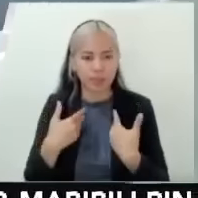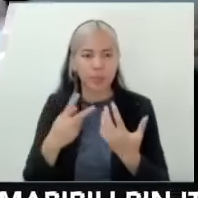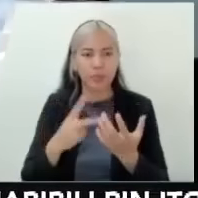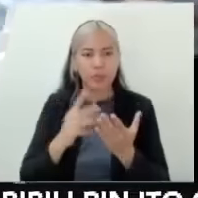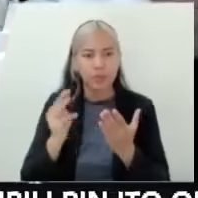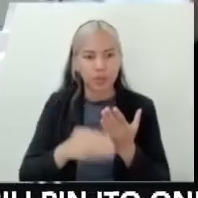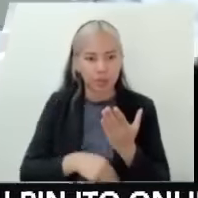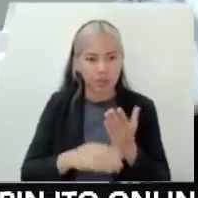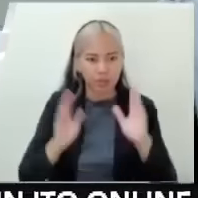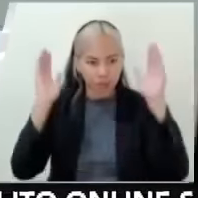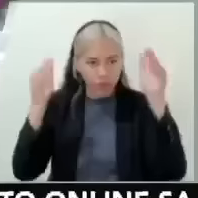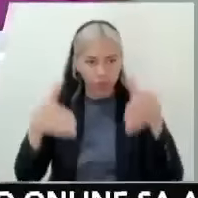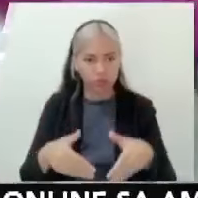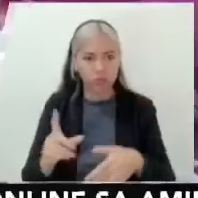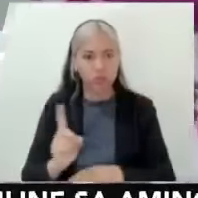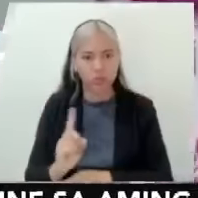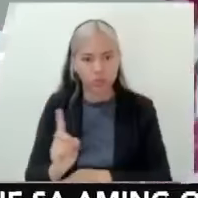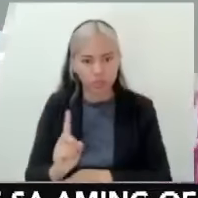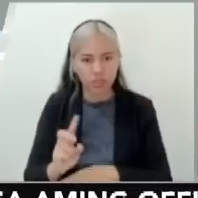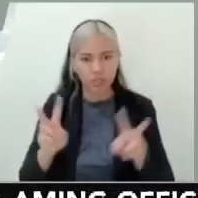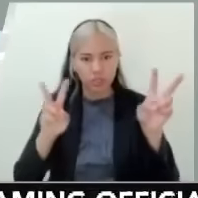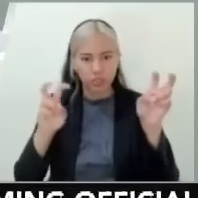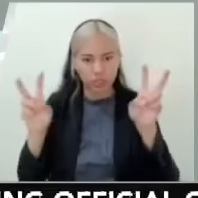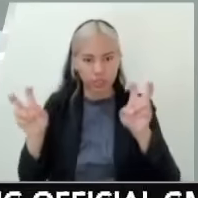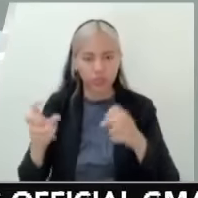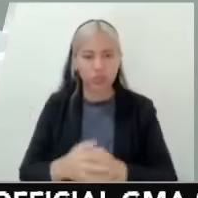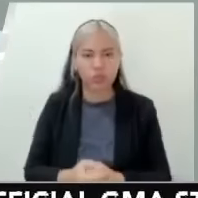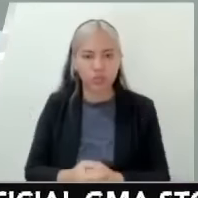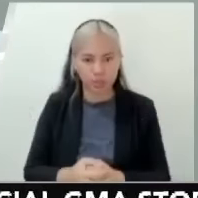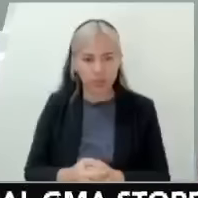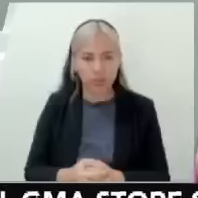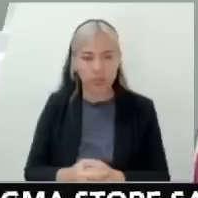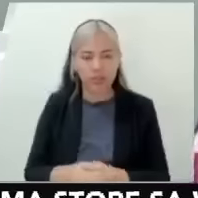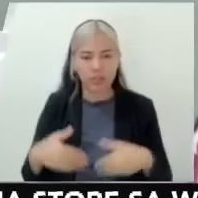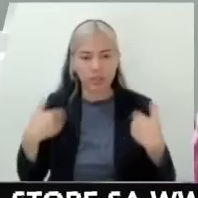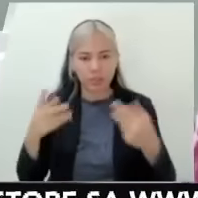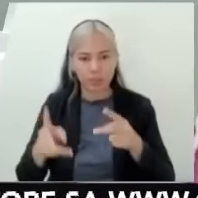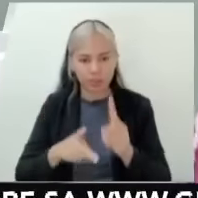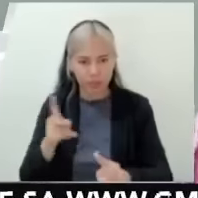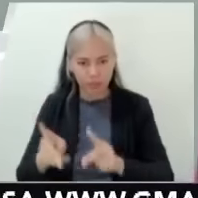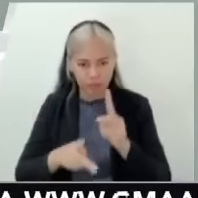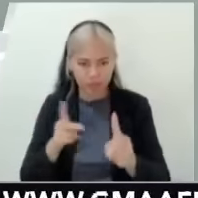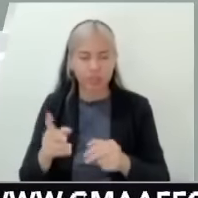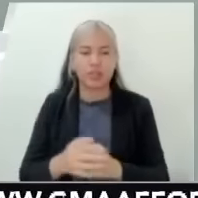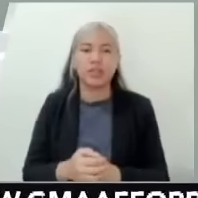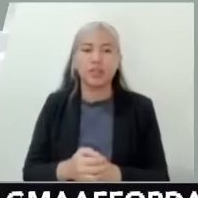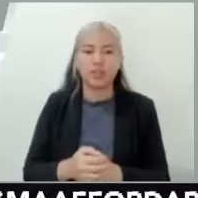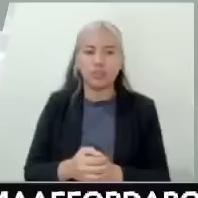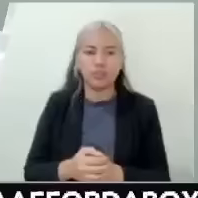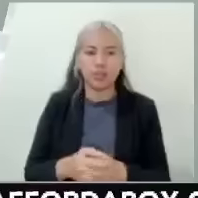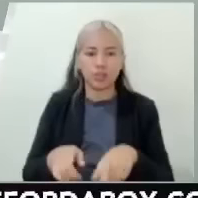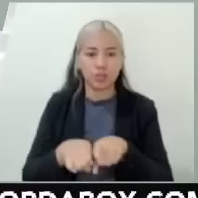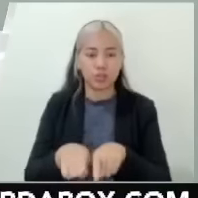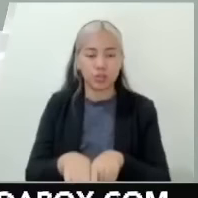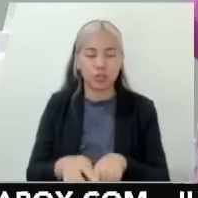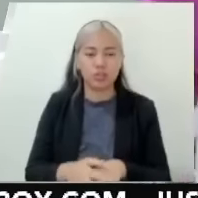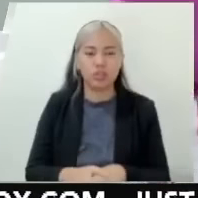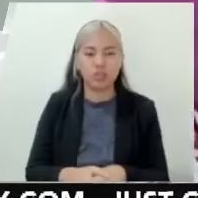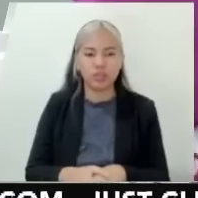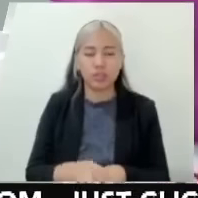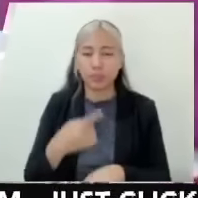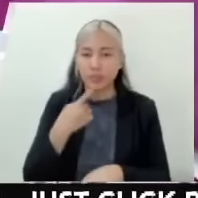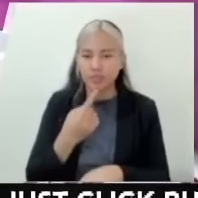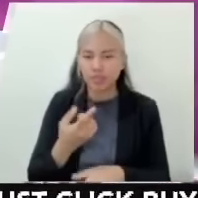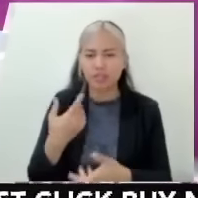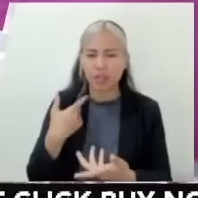mga issue ng kababaihan at kabataan. Aminado si Hart na full-time work itong pagiging presidente ng Senate Spouses Foundation. Kailangan